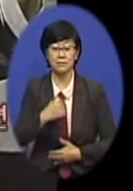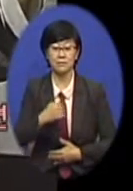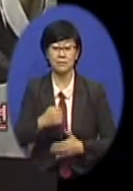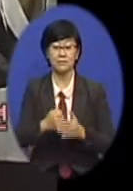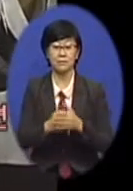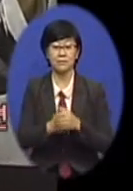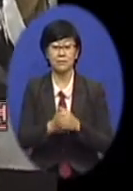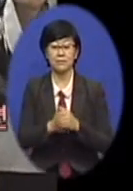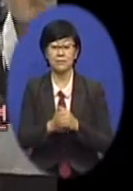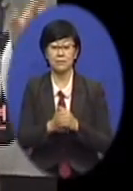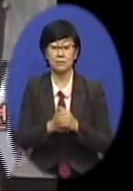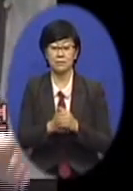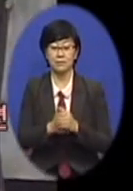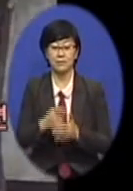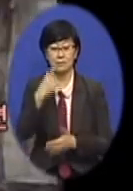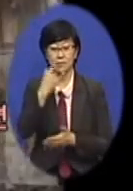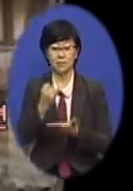들려주시던